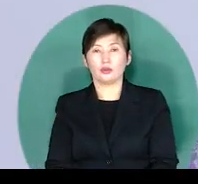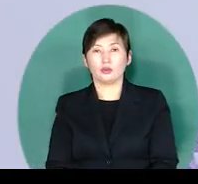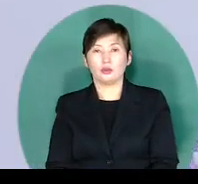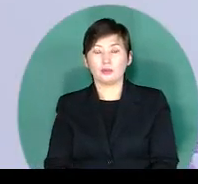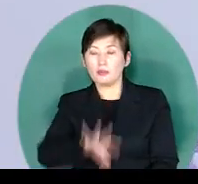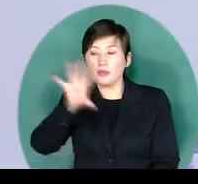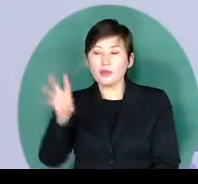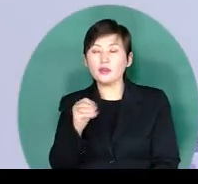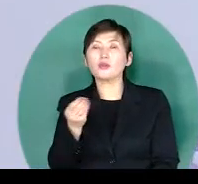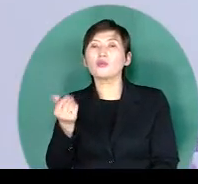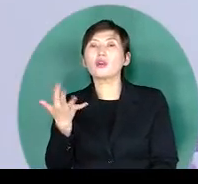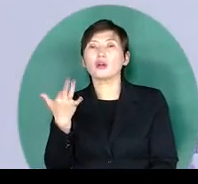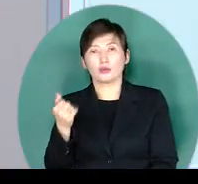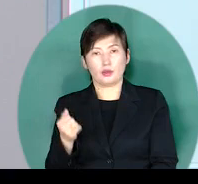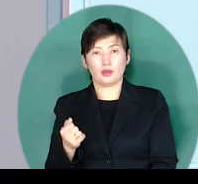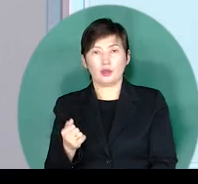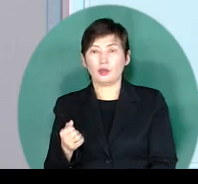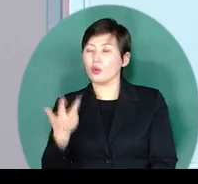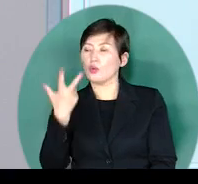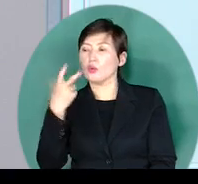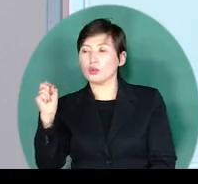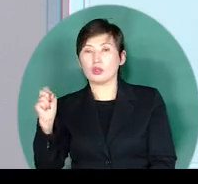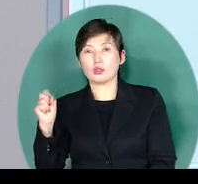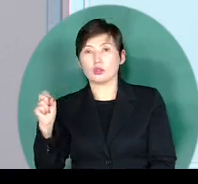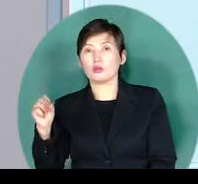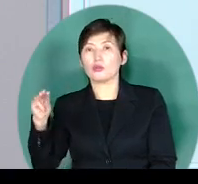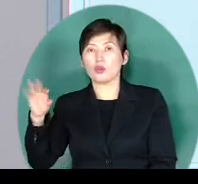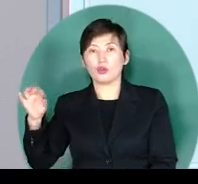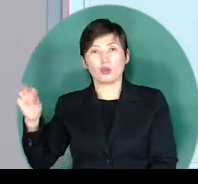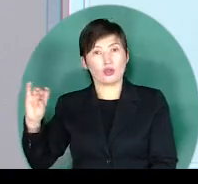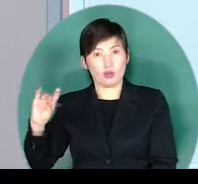За, нийт хэдэн төгрөг болсон бэ? Нийт 30 төгрөг.